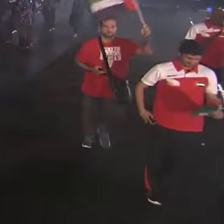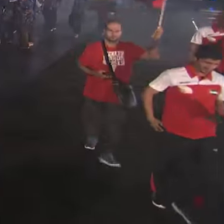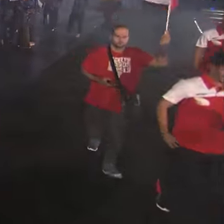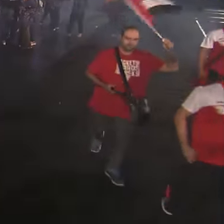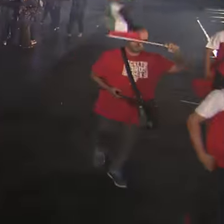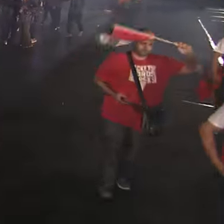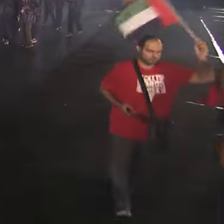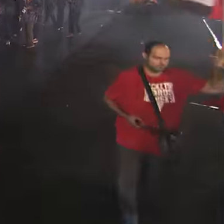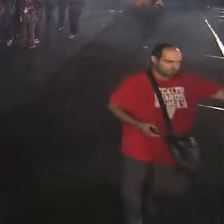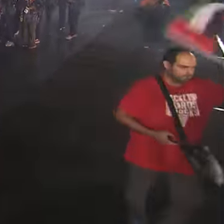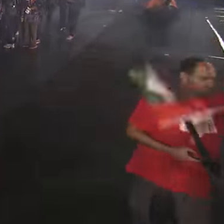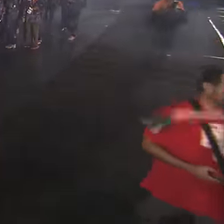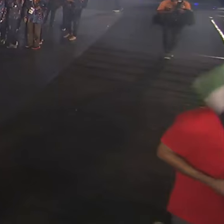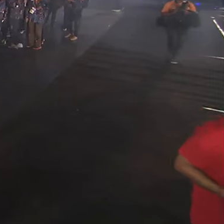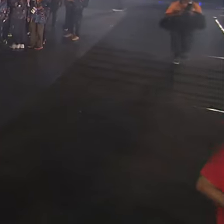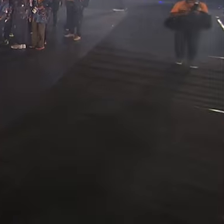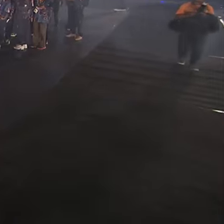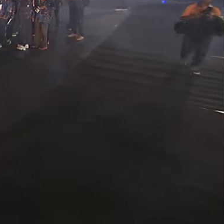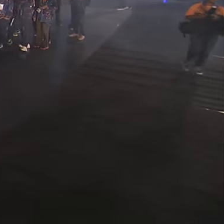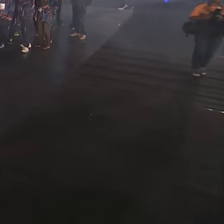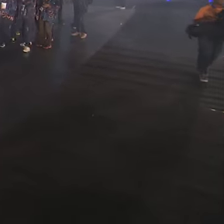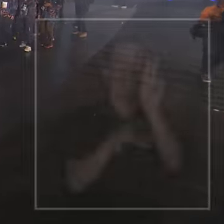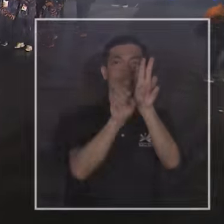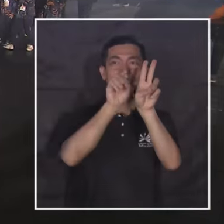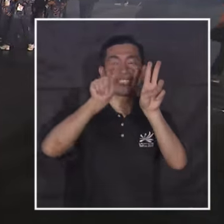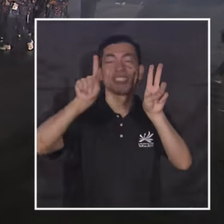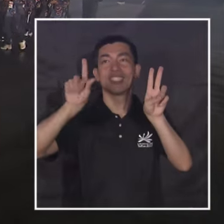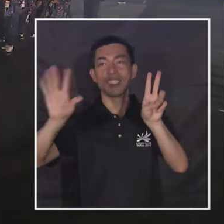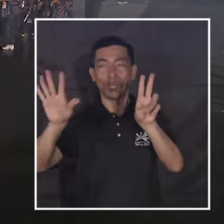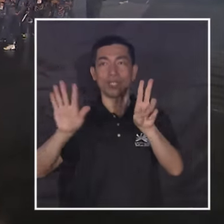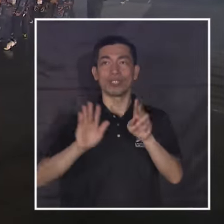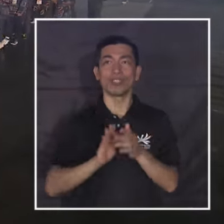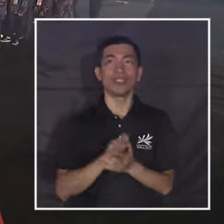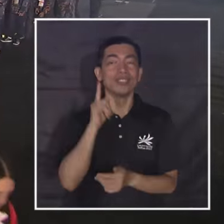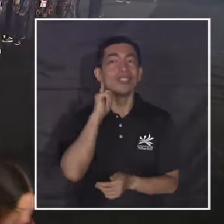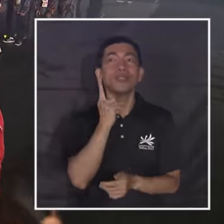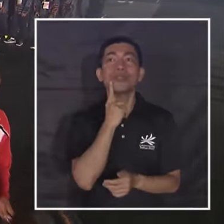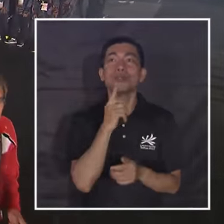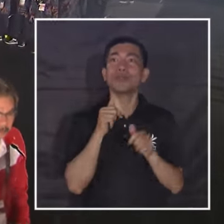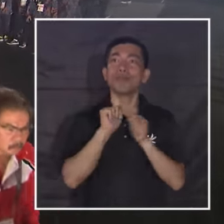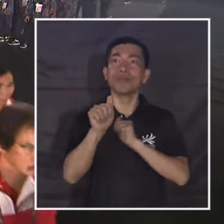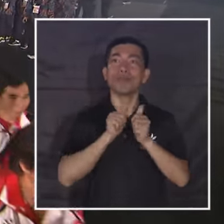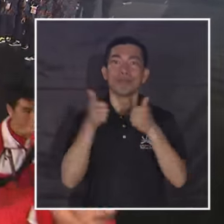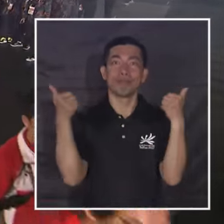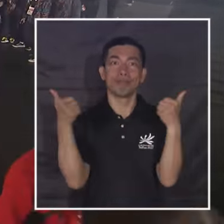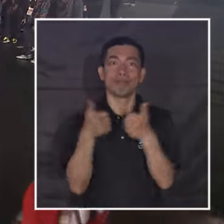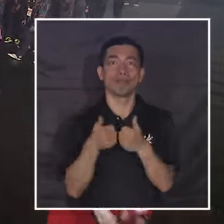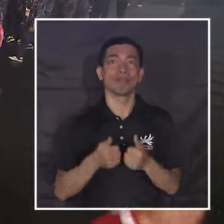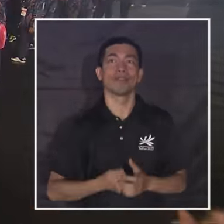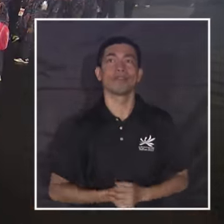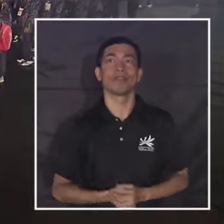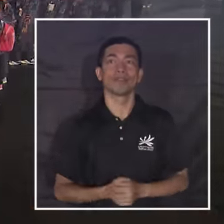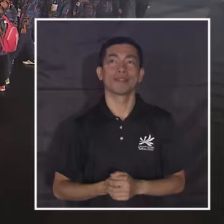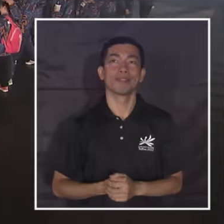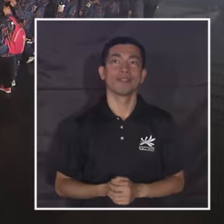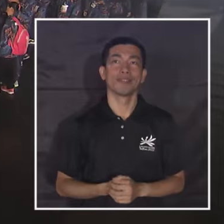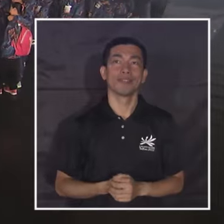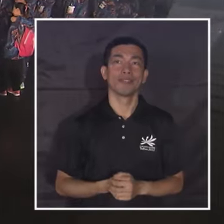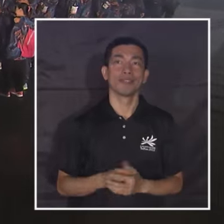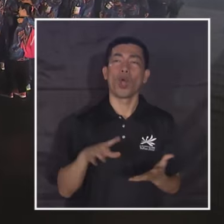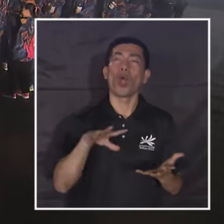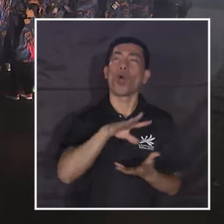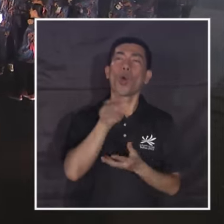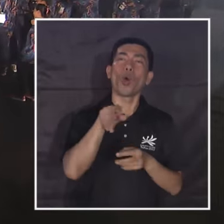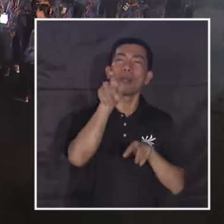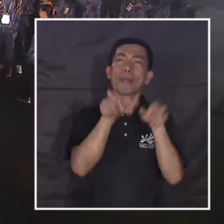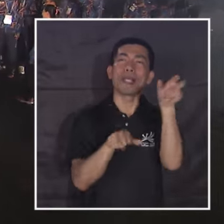园参加2015年的听障运动会。 而现场的同学们、各位贵宾可以看到，我